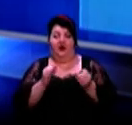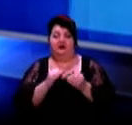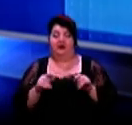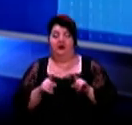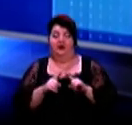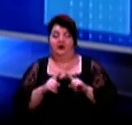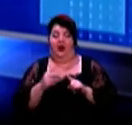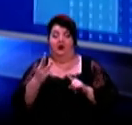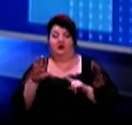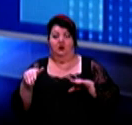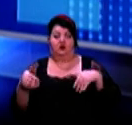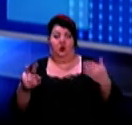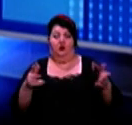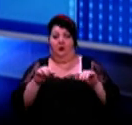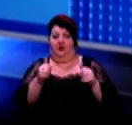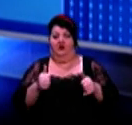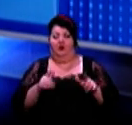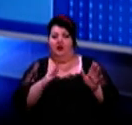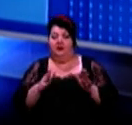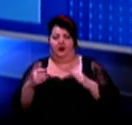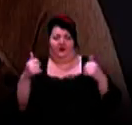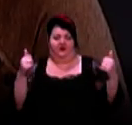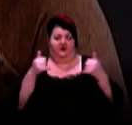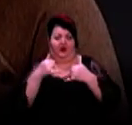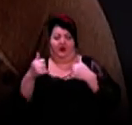в трьохсторонньому форматі, але в телефонному режимі.